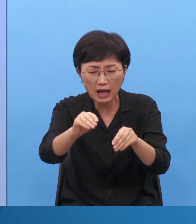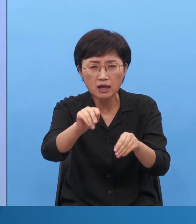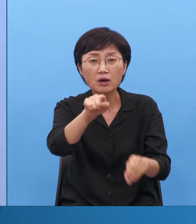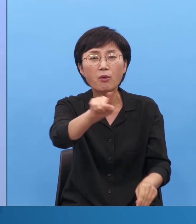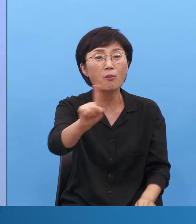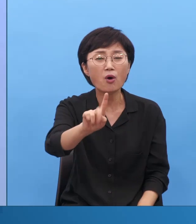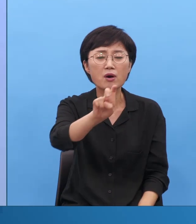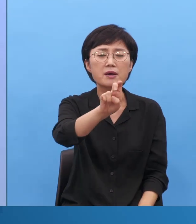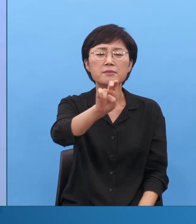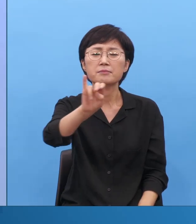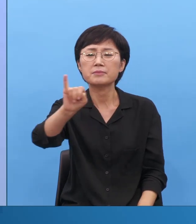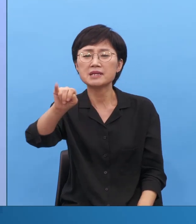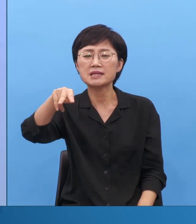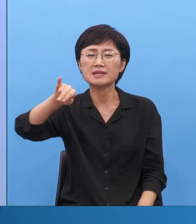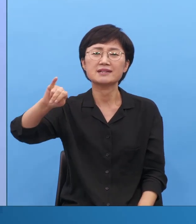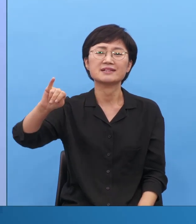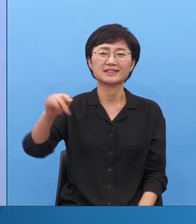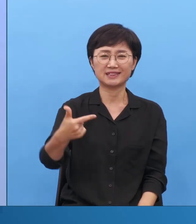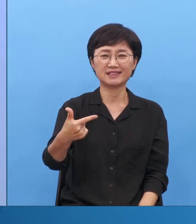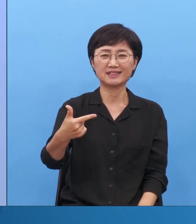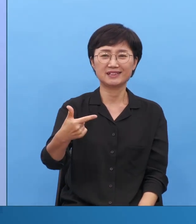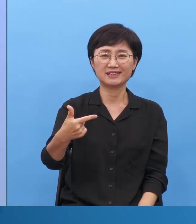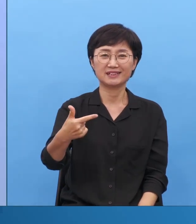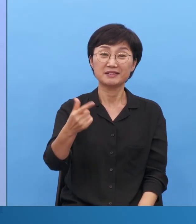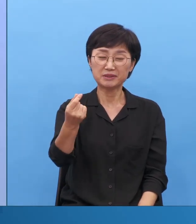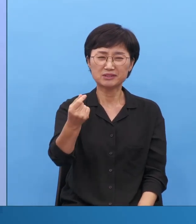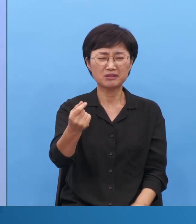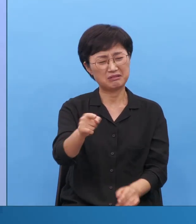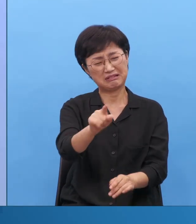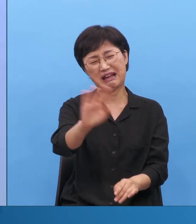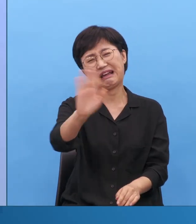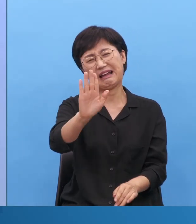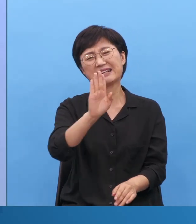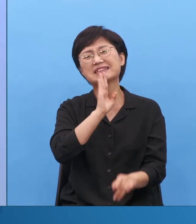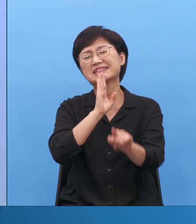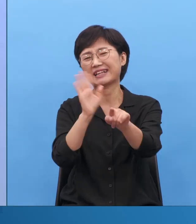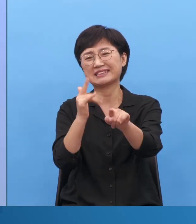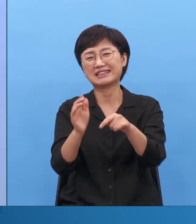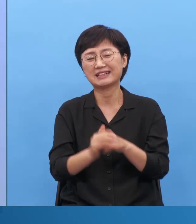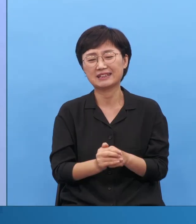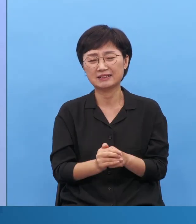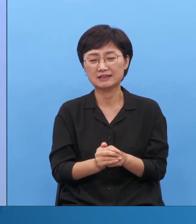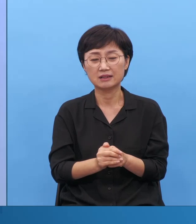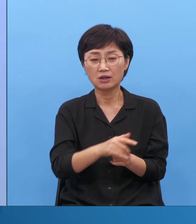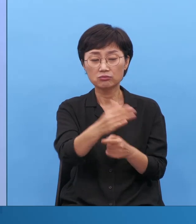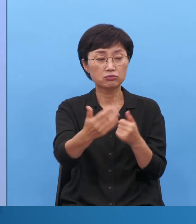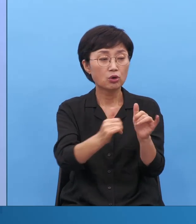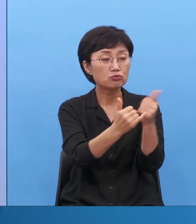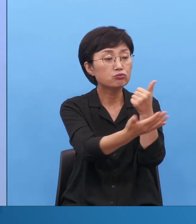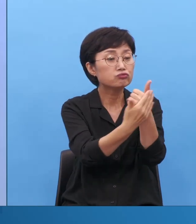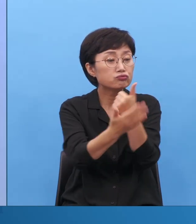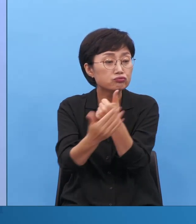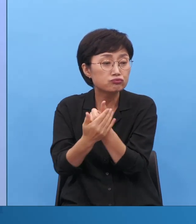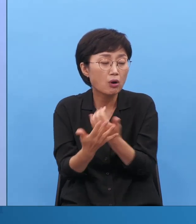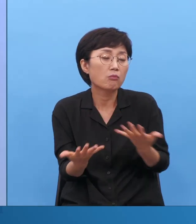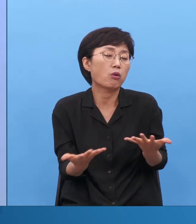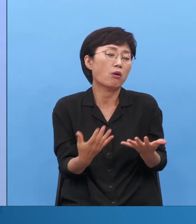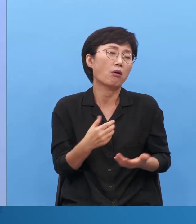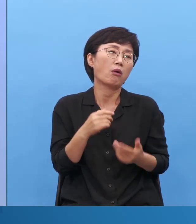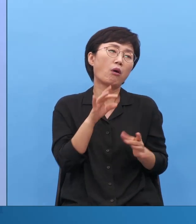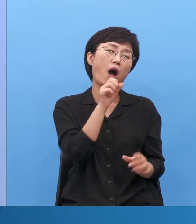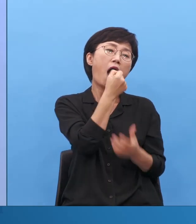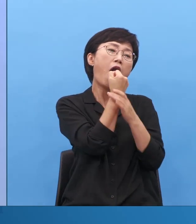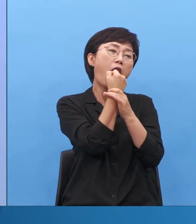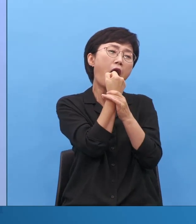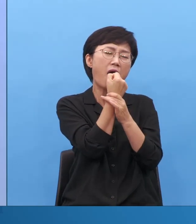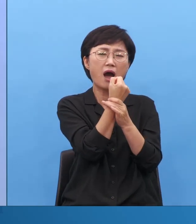그리고 말이죠. 그 아무도 도와줄 수 있는 능력자가 없어요. 무능력을 깨뜨려버리는 시간이에요. He completely crumbled mysticism, and then he said, "But there's no one who